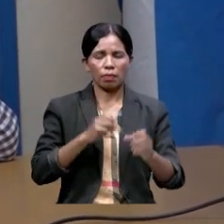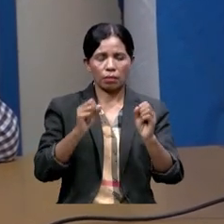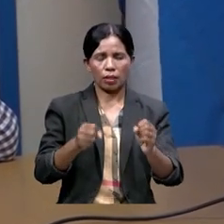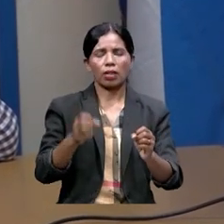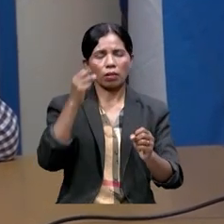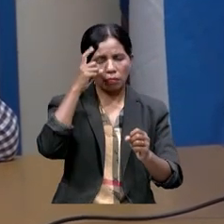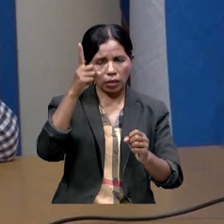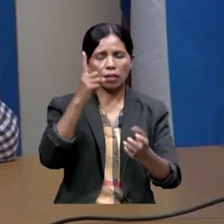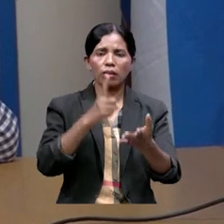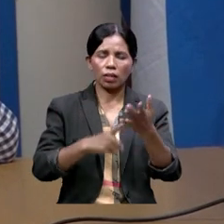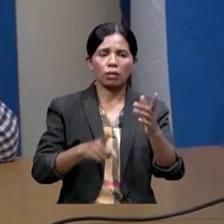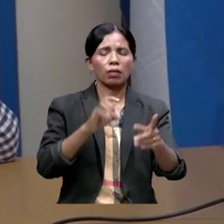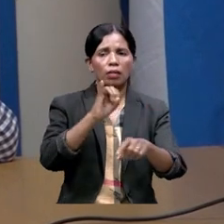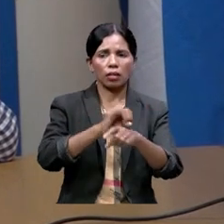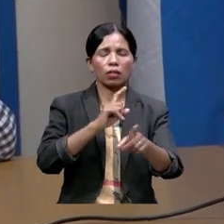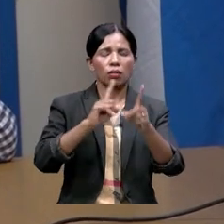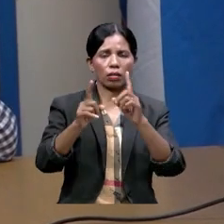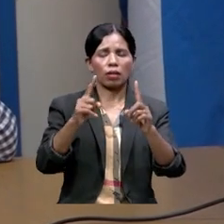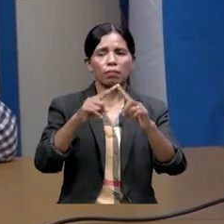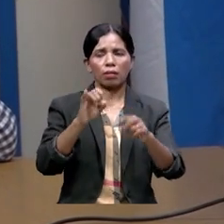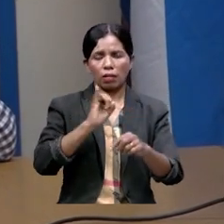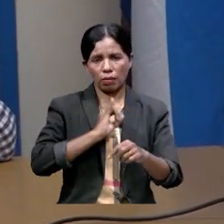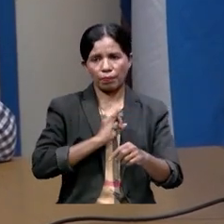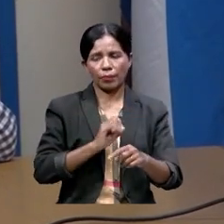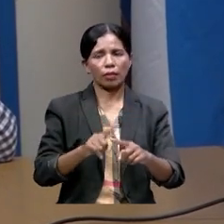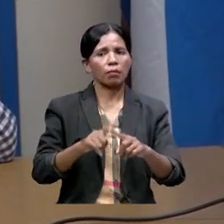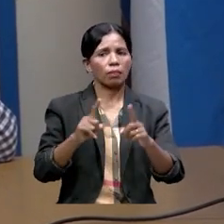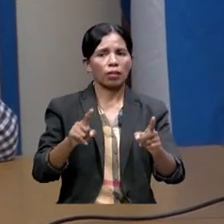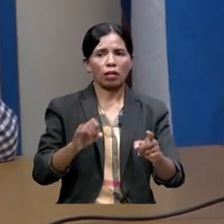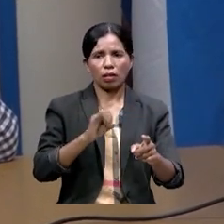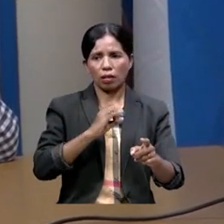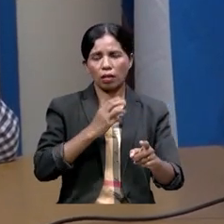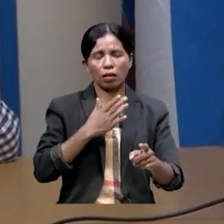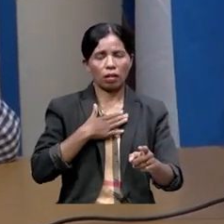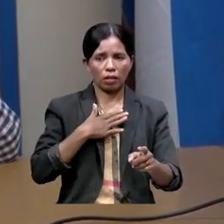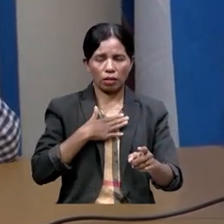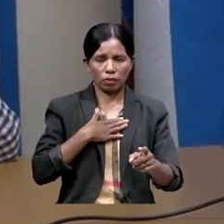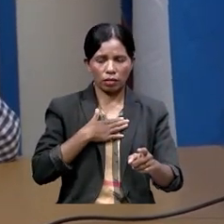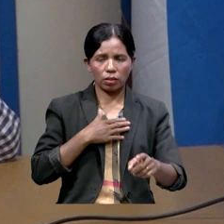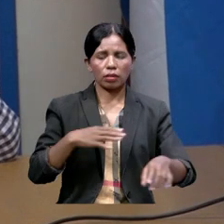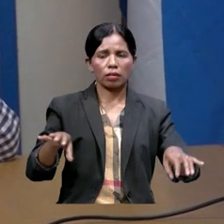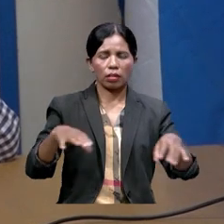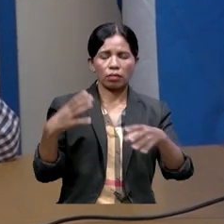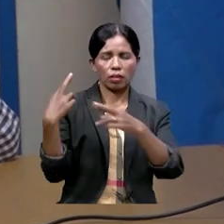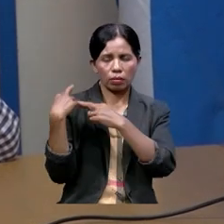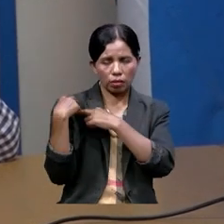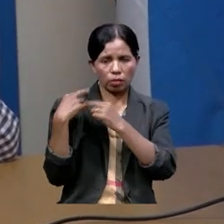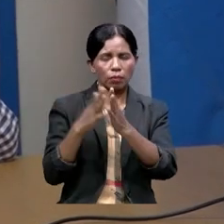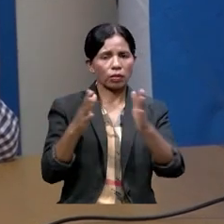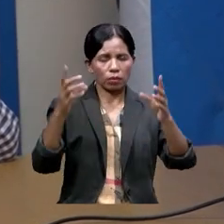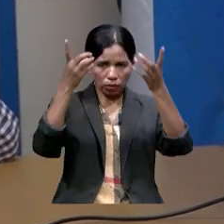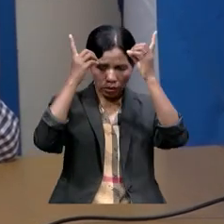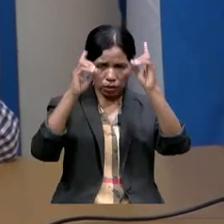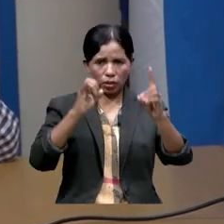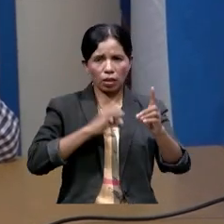maka igreja kolia me hau mai ve ne laos hau nia poder to maka tu disi hau parte ida de ki